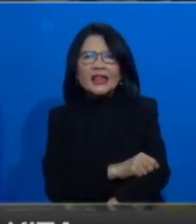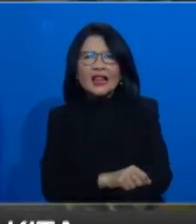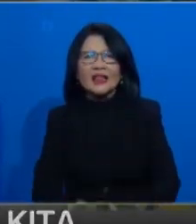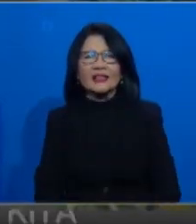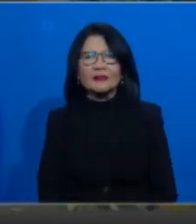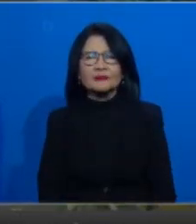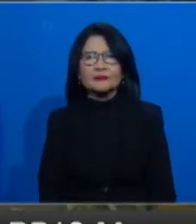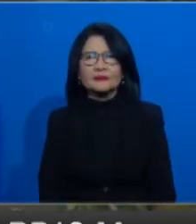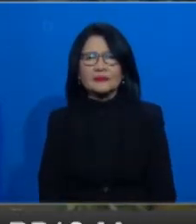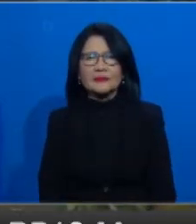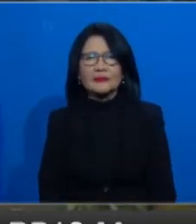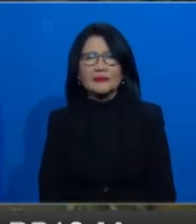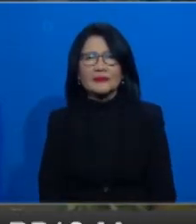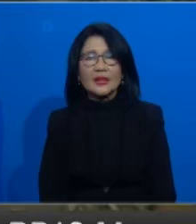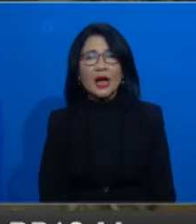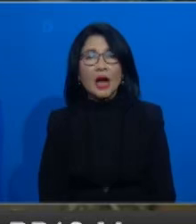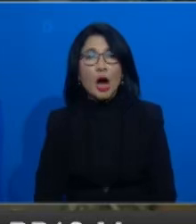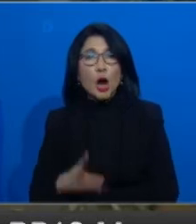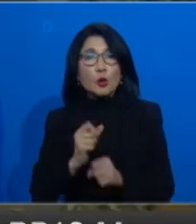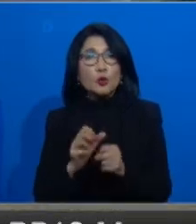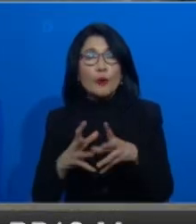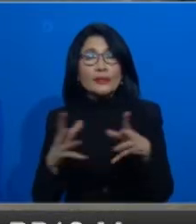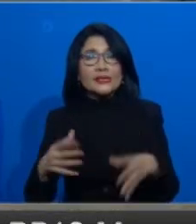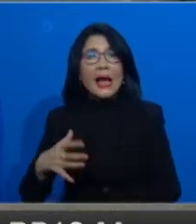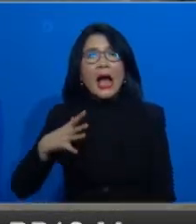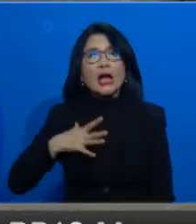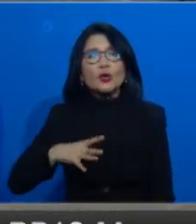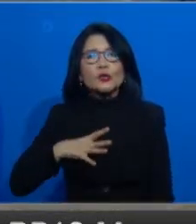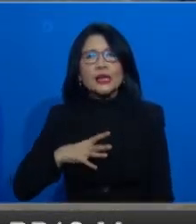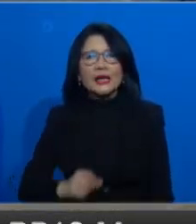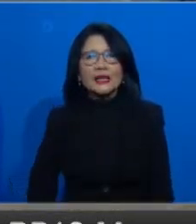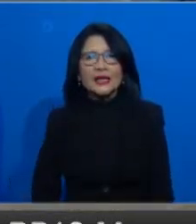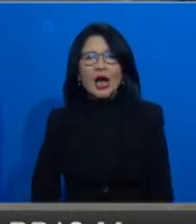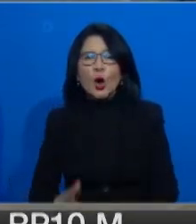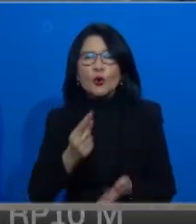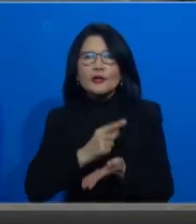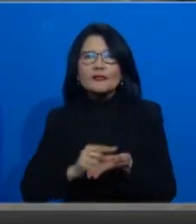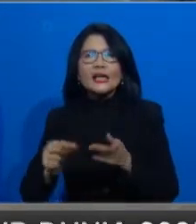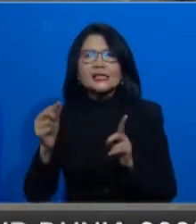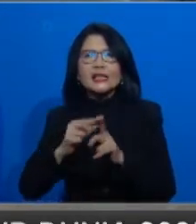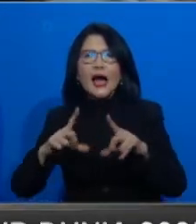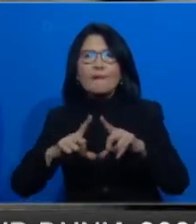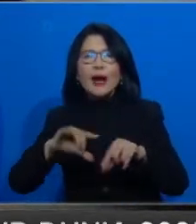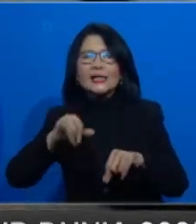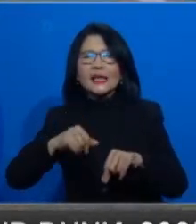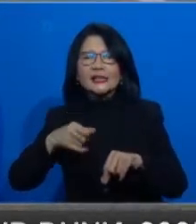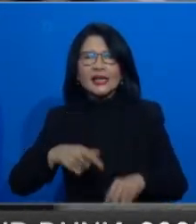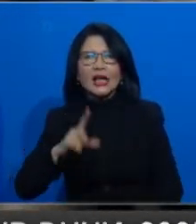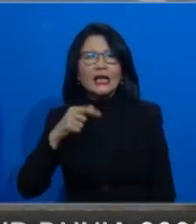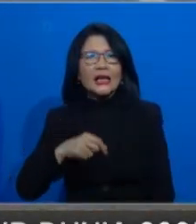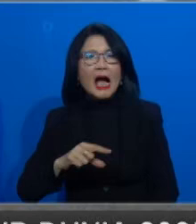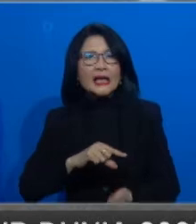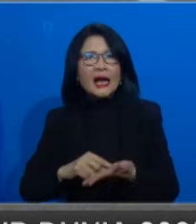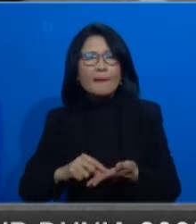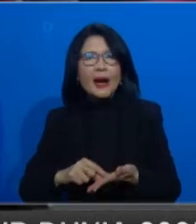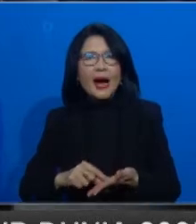Sunda. Guru Besar Fakultas Ilmu Budaya Universitas Pajajaran Cece Sobarna menyebut, nama jalan atau kawasan memiliki asal-usul yang